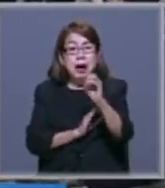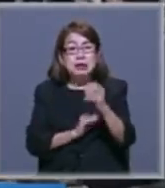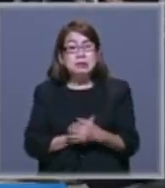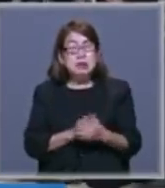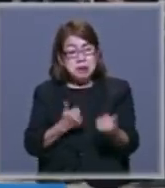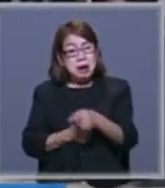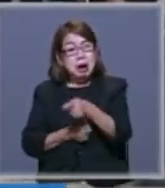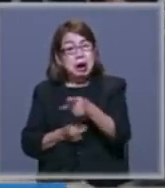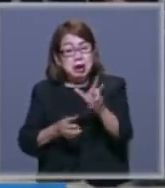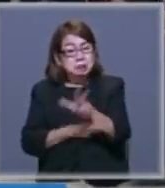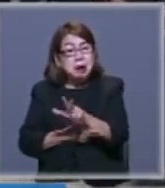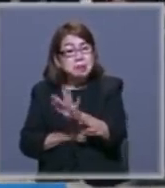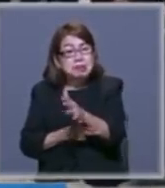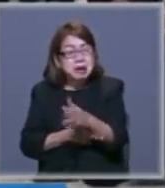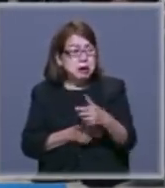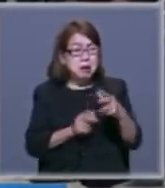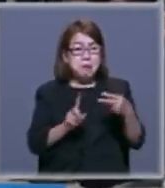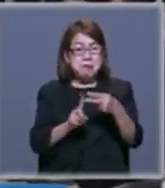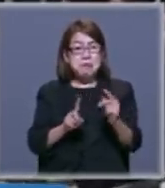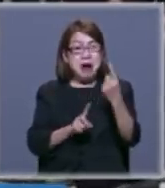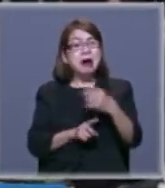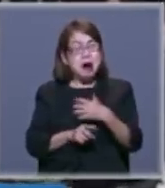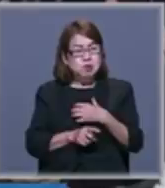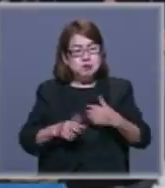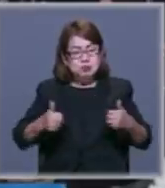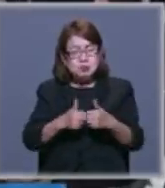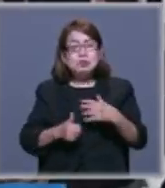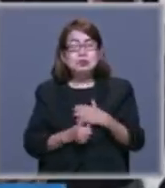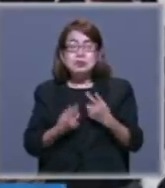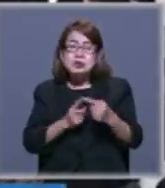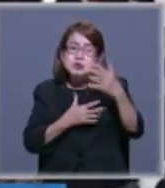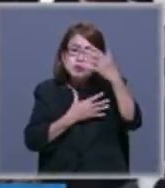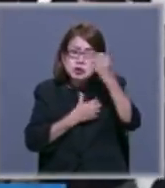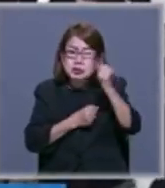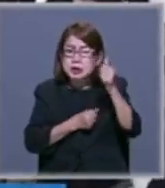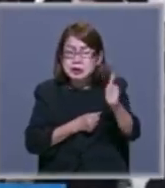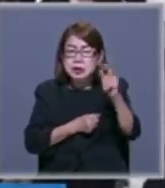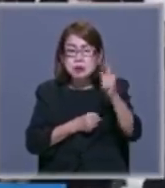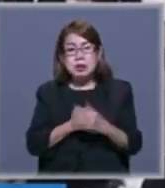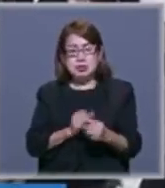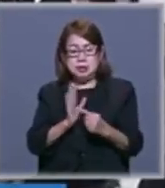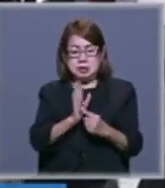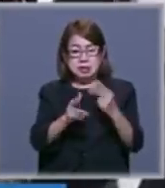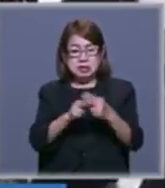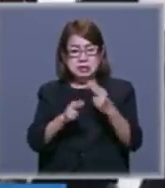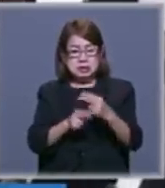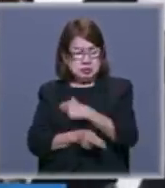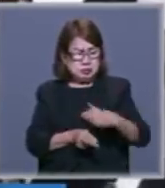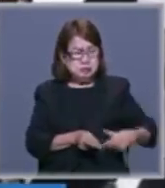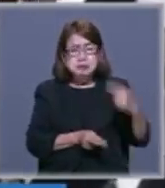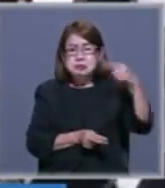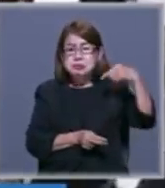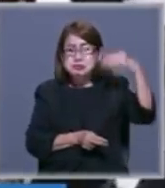พลเจอธนาธรเจออนาคตใหม่เข้าสภาแต่สิ่งที่น่าสนใจกว่านั้นคือในการเสนอชื่อทุนกระหม่อมเป็นแคนดิเดตนาย